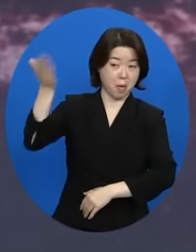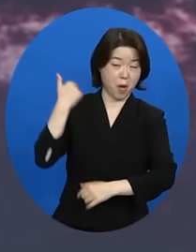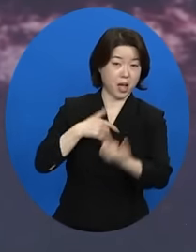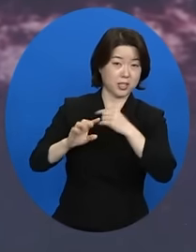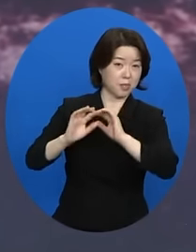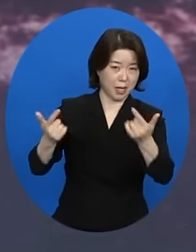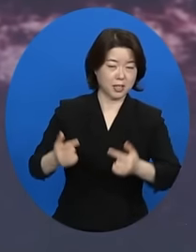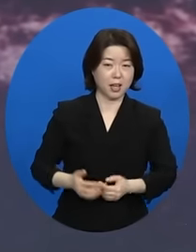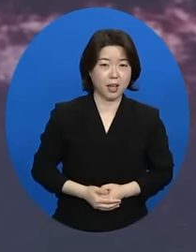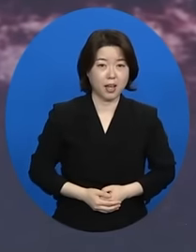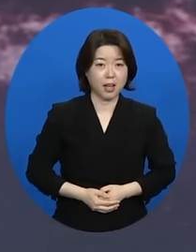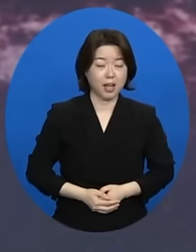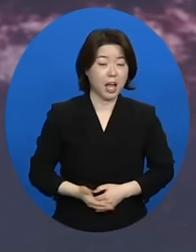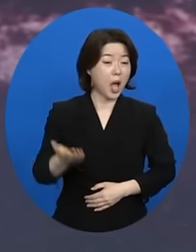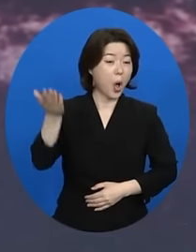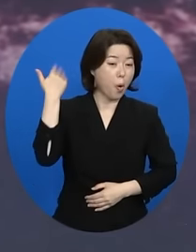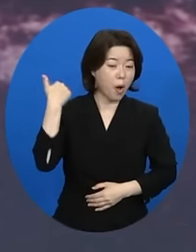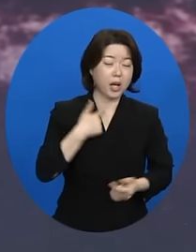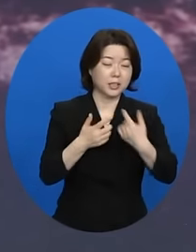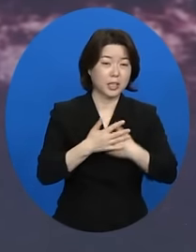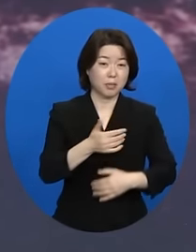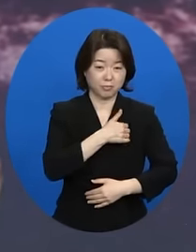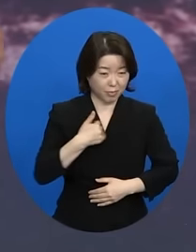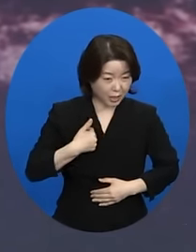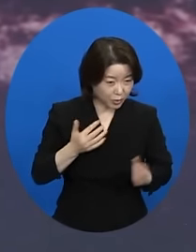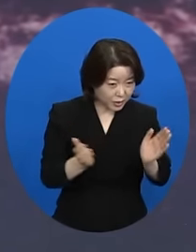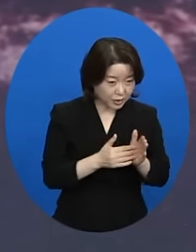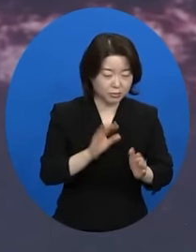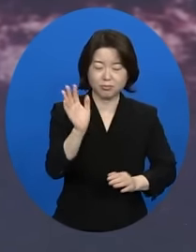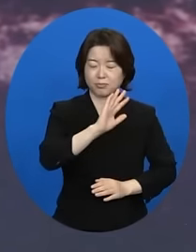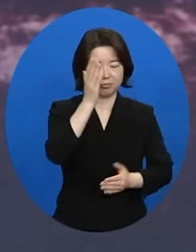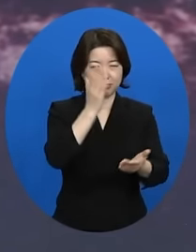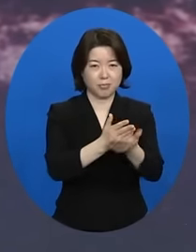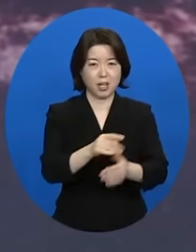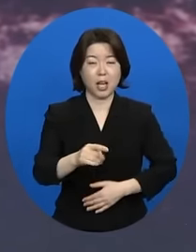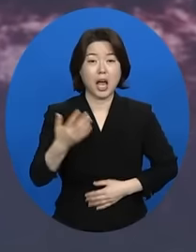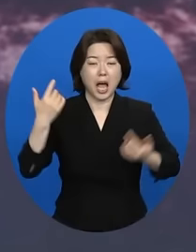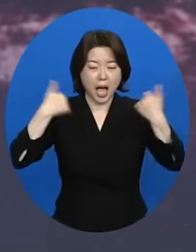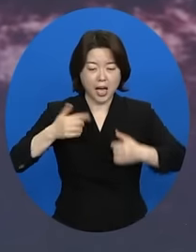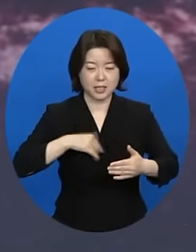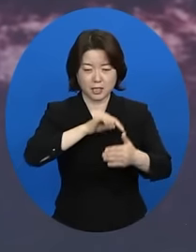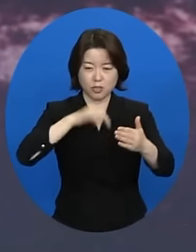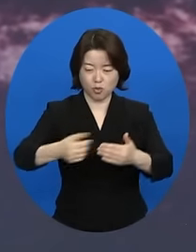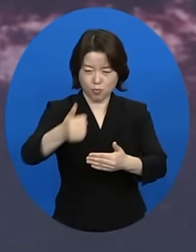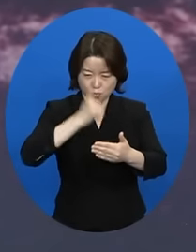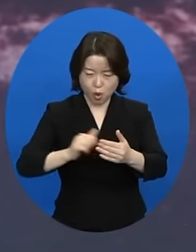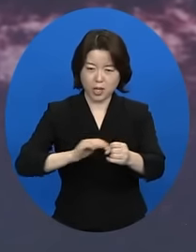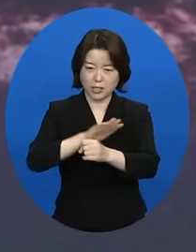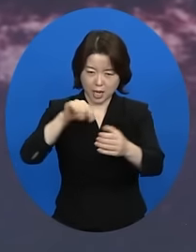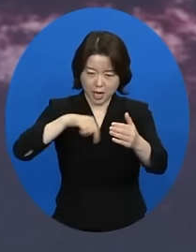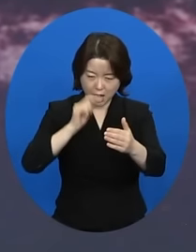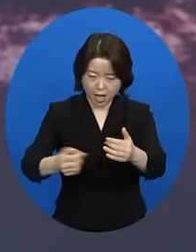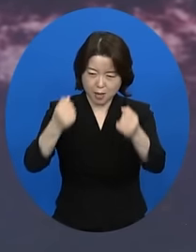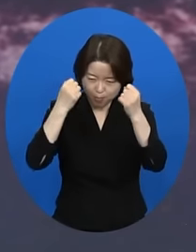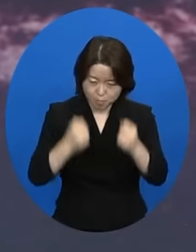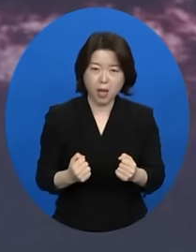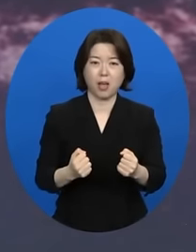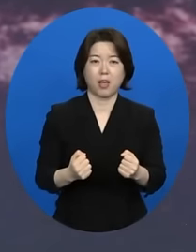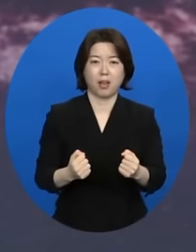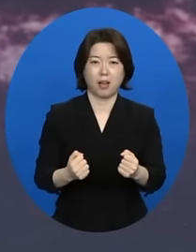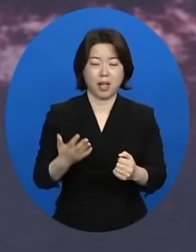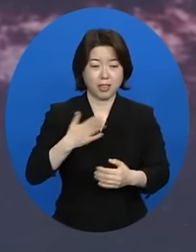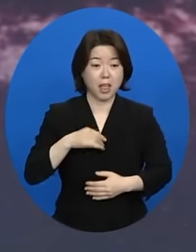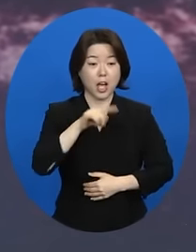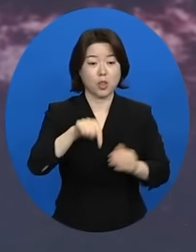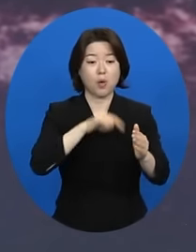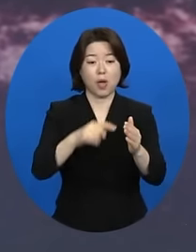아니야. 과거의 체험으로 만족해서는 안 돼. 너는 항상 내 안에, 내 사랑 안에 머물러 있어야 한단다. 그러면 내가 너